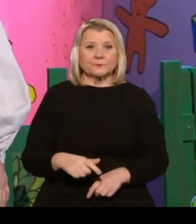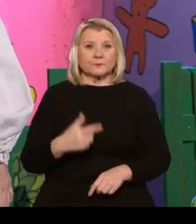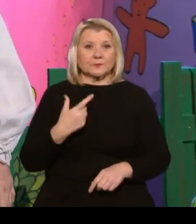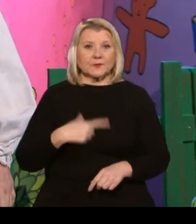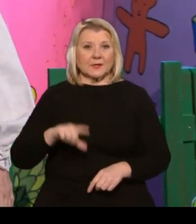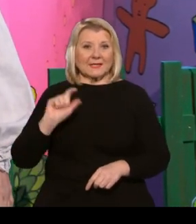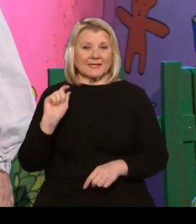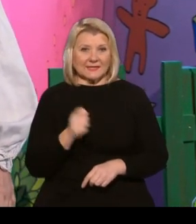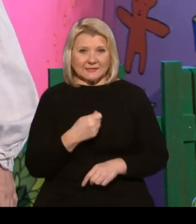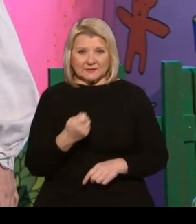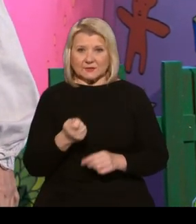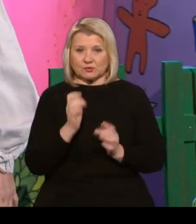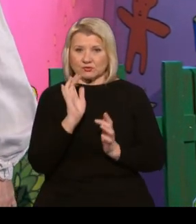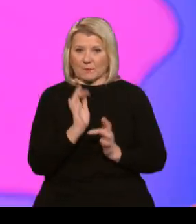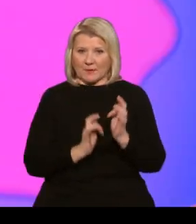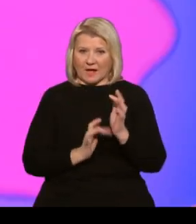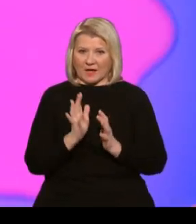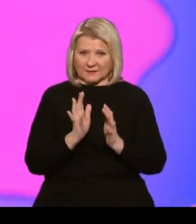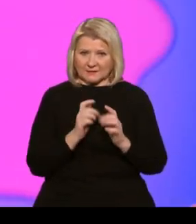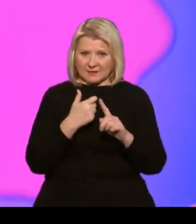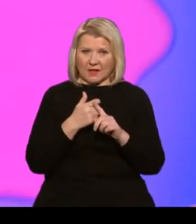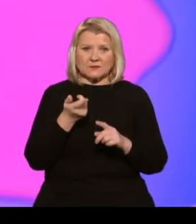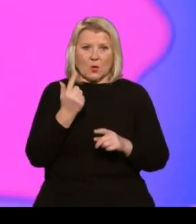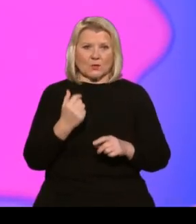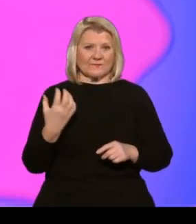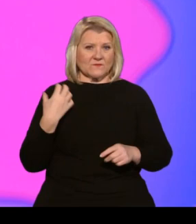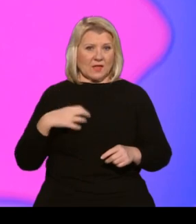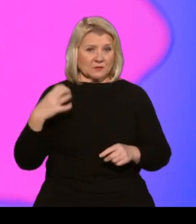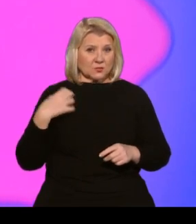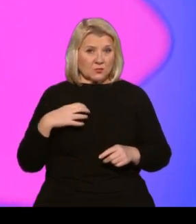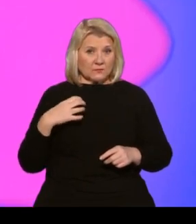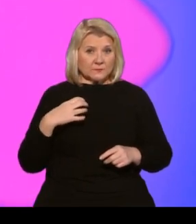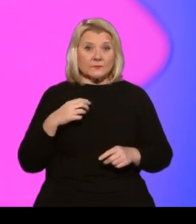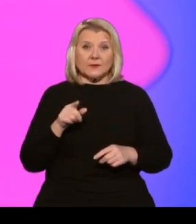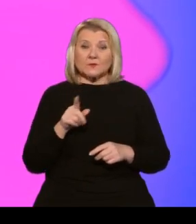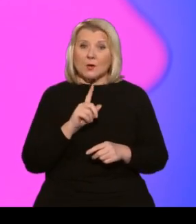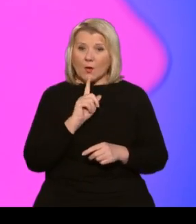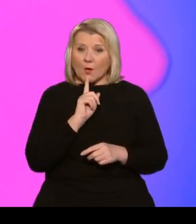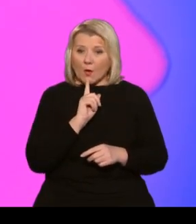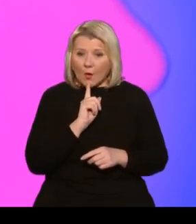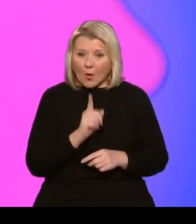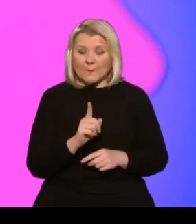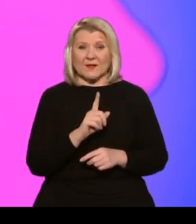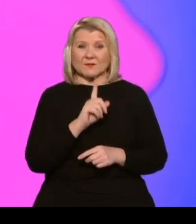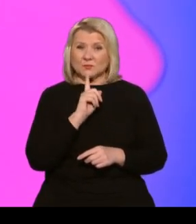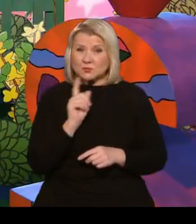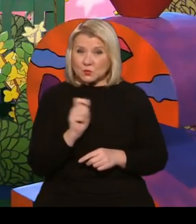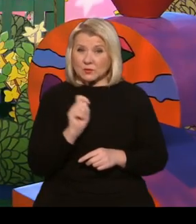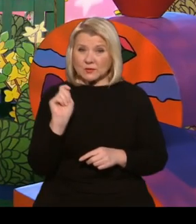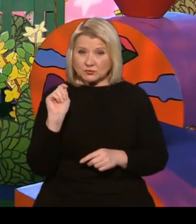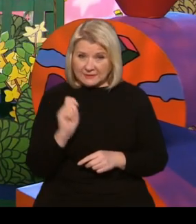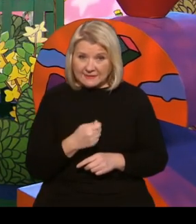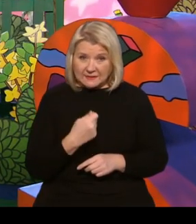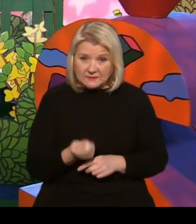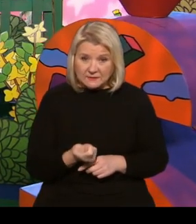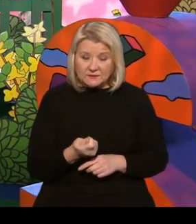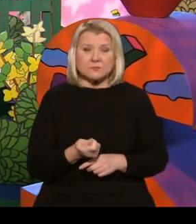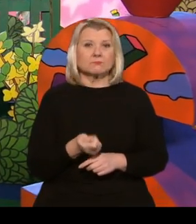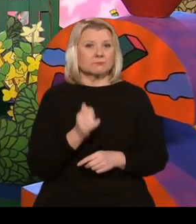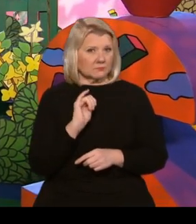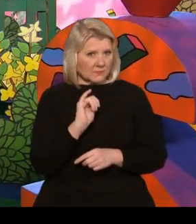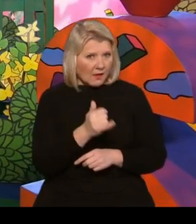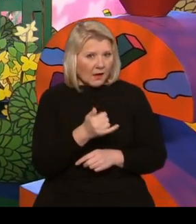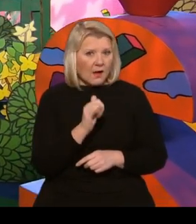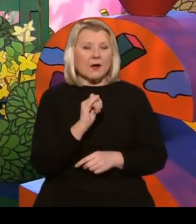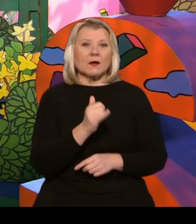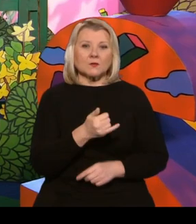Martin Klásek z Venkova. Jú, a vy jste opravdu opravdovský rytíř? No jistě.